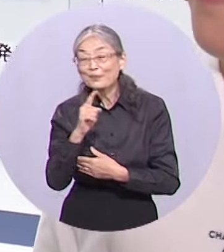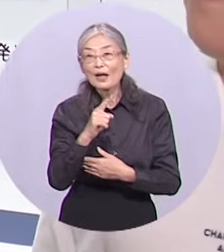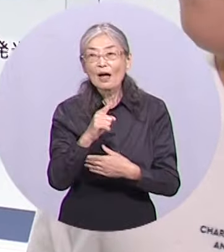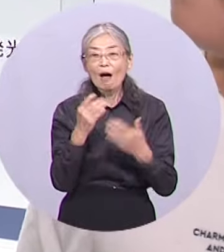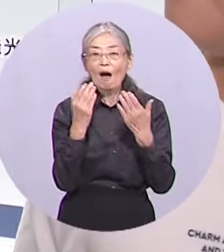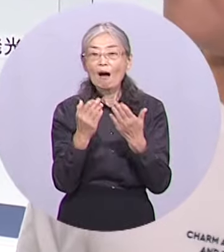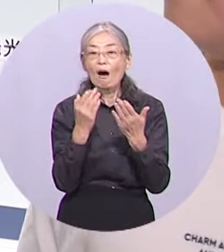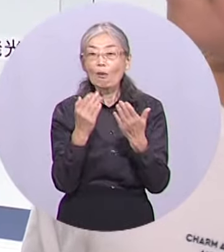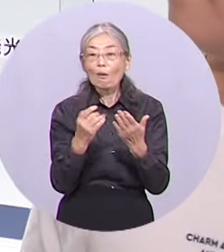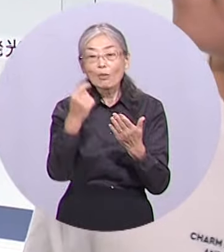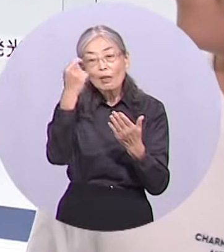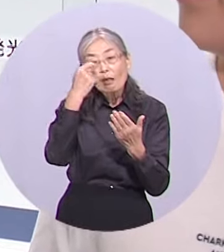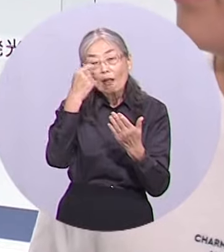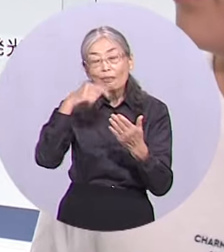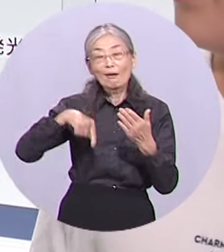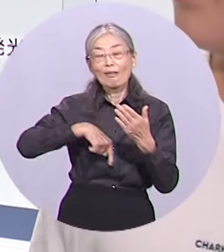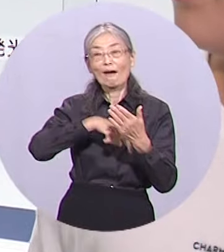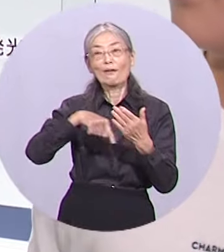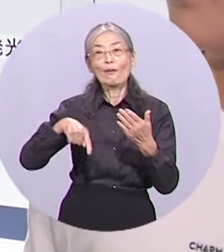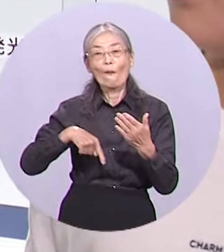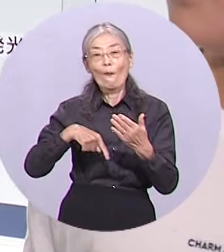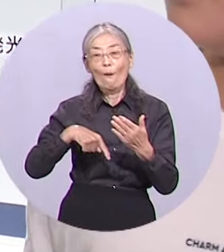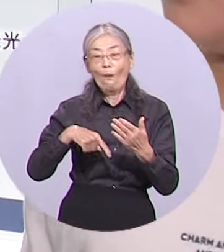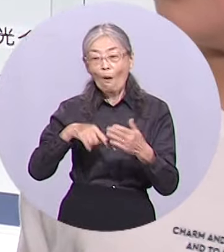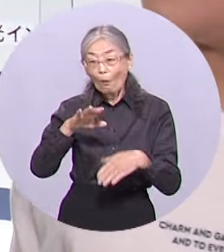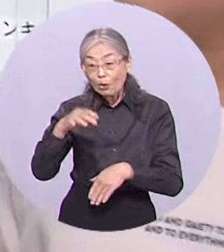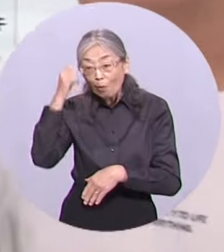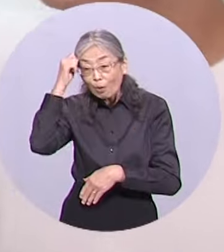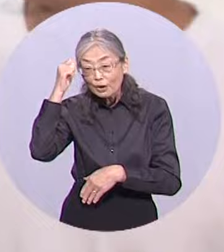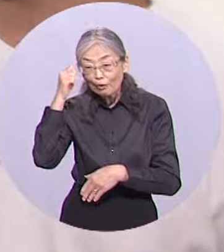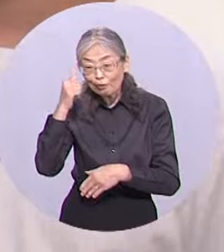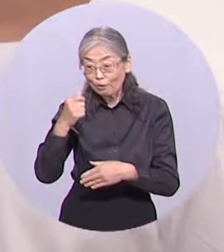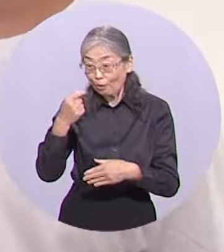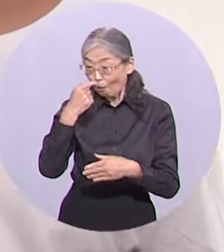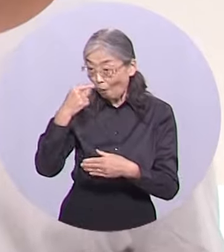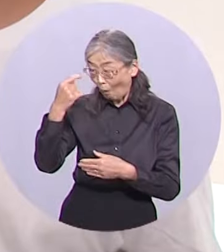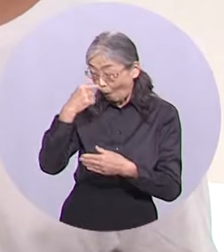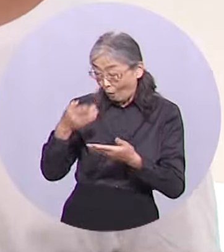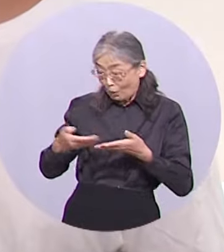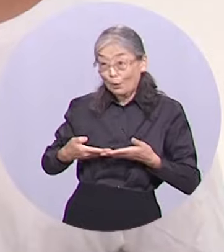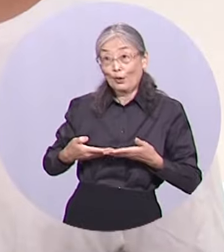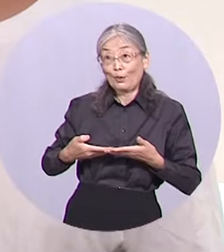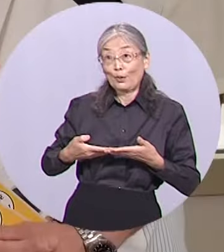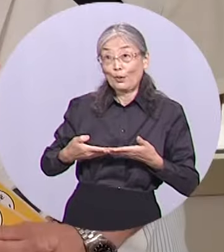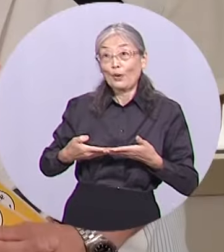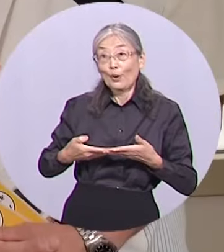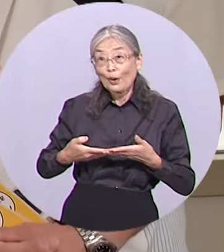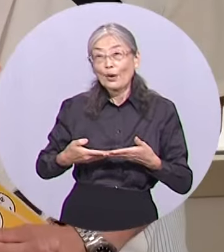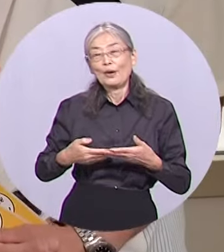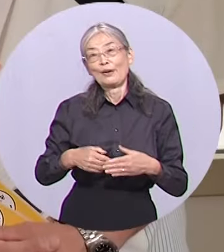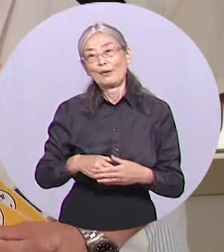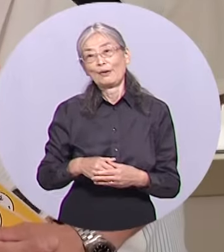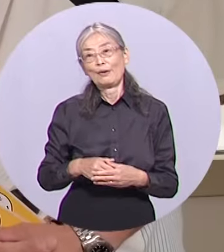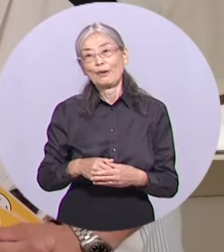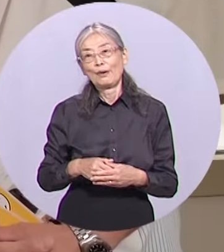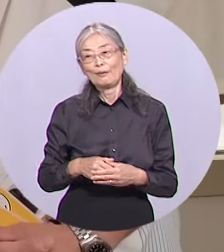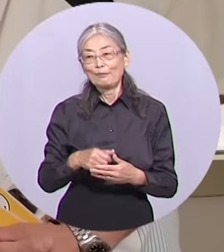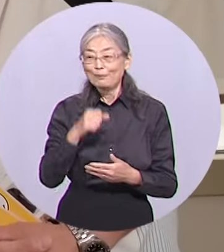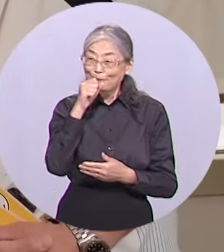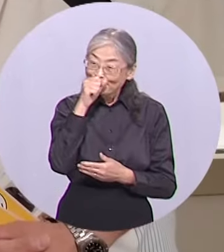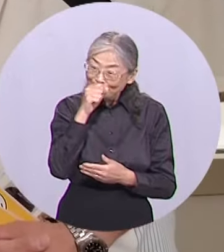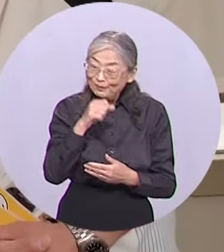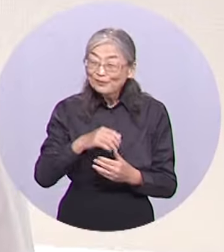の授業で習ったことがちゃんと覚えてて、逆に教えてもらったこととか結構あって、よかった